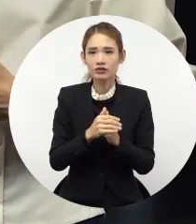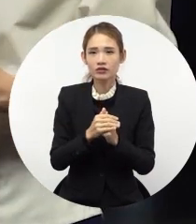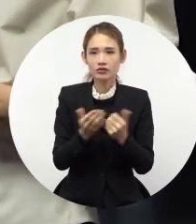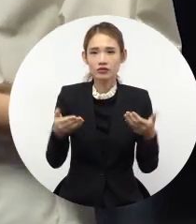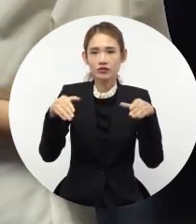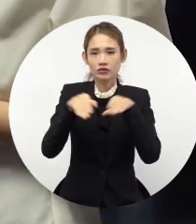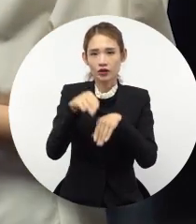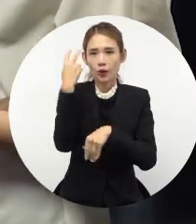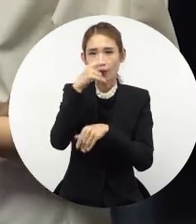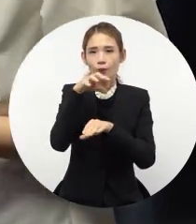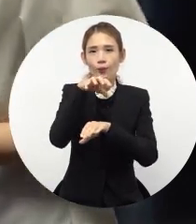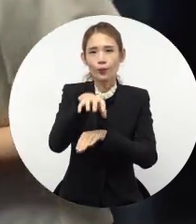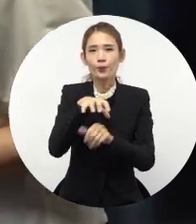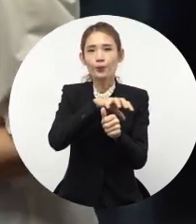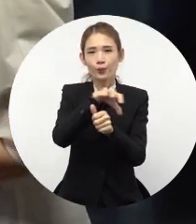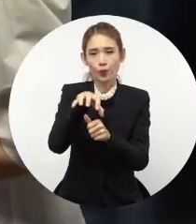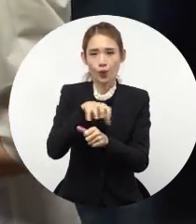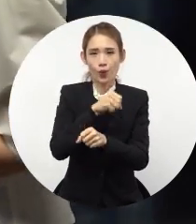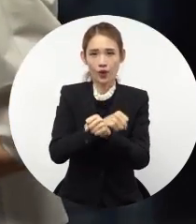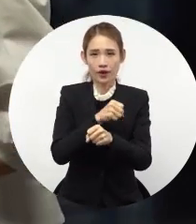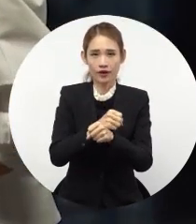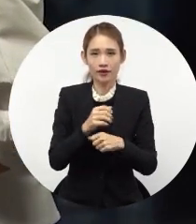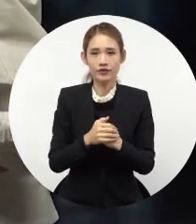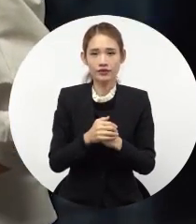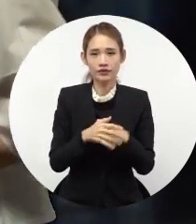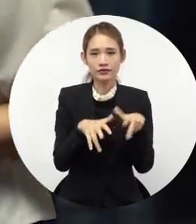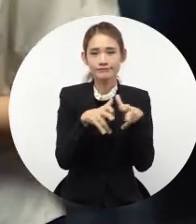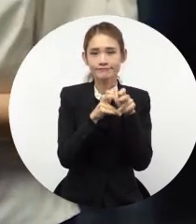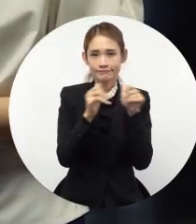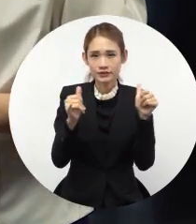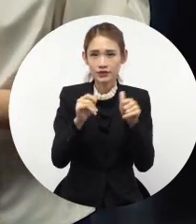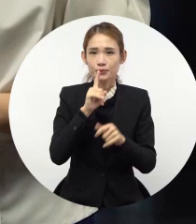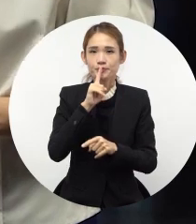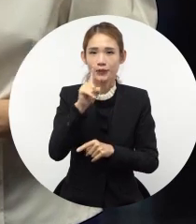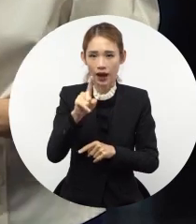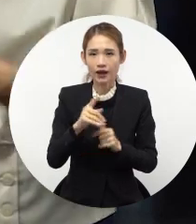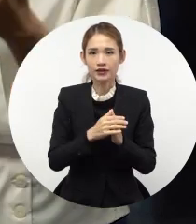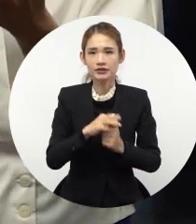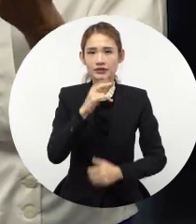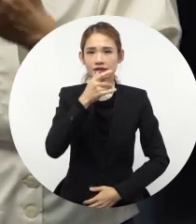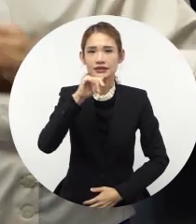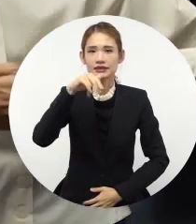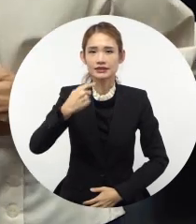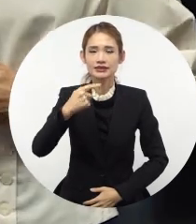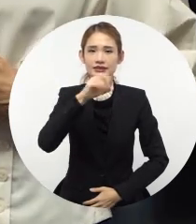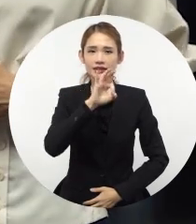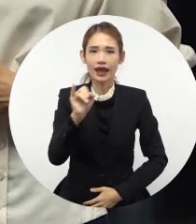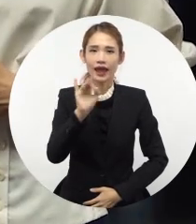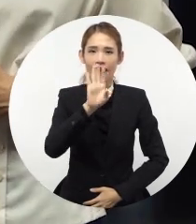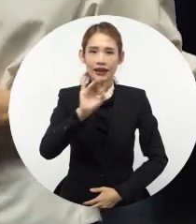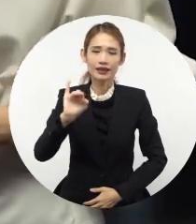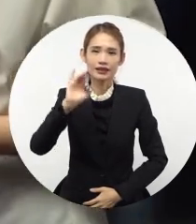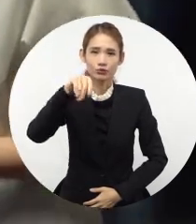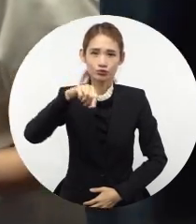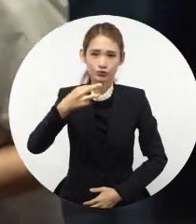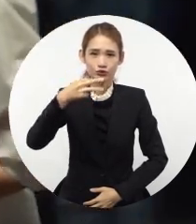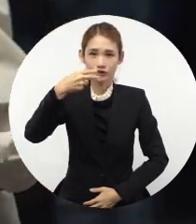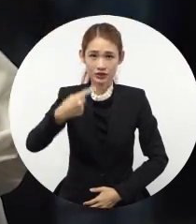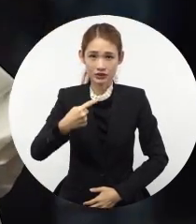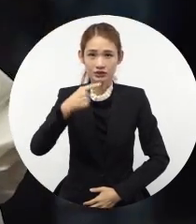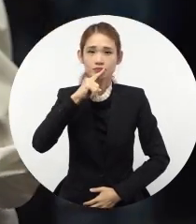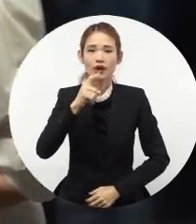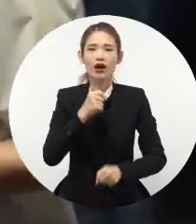시설에 보호했었어요. 이렇게 장애인이라는 말이 disabled라고 하면서 생겨나게 된 거죠.